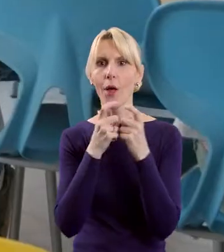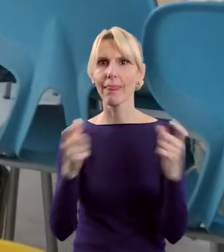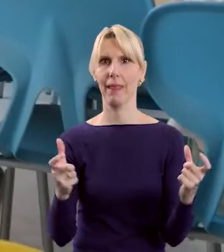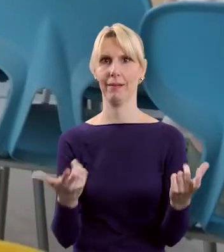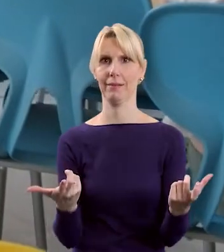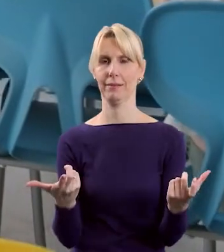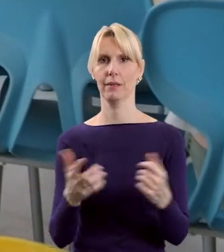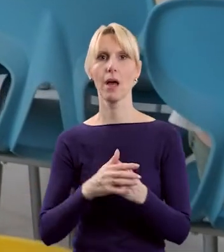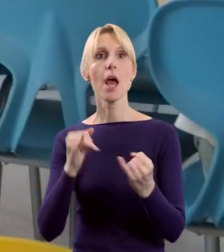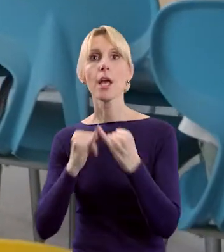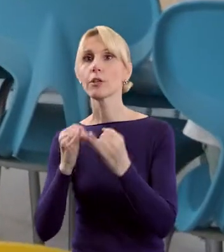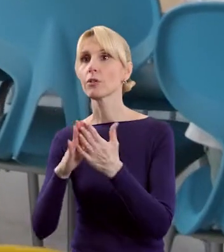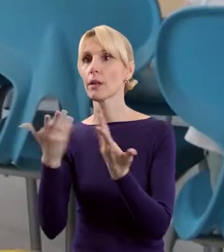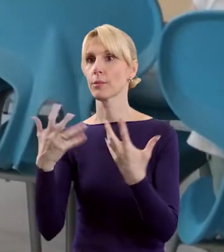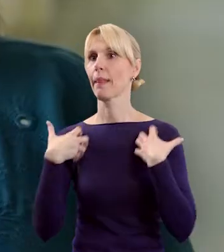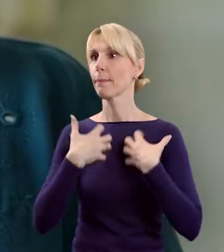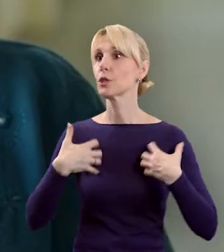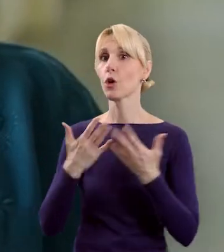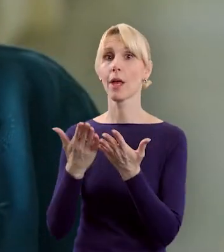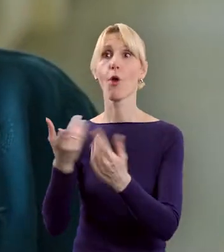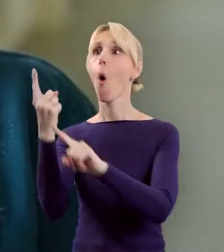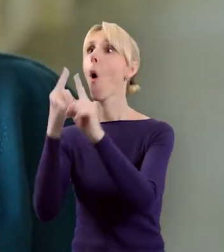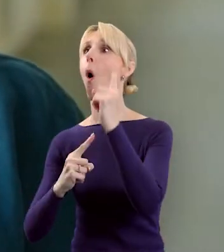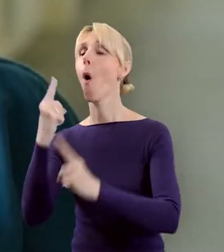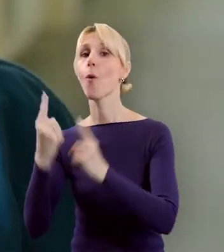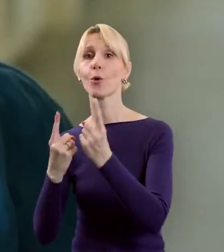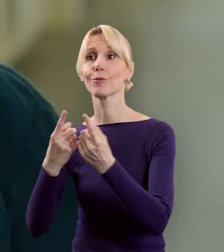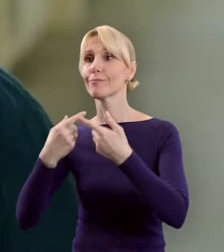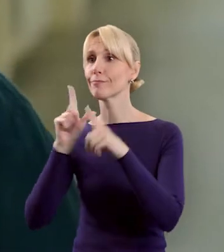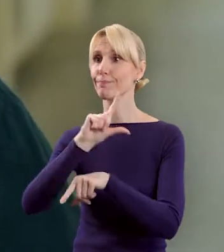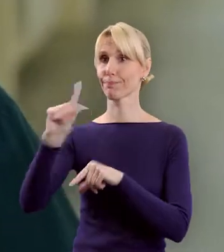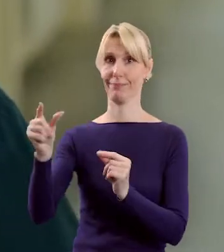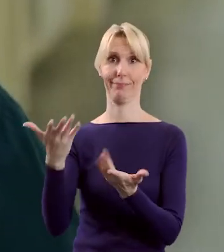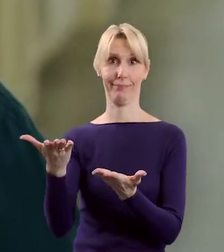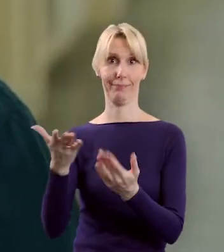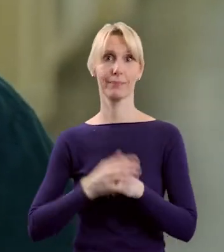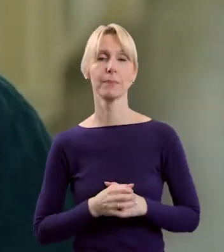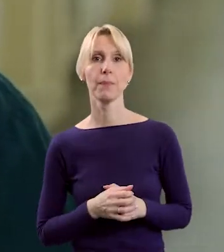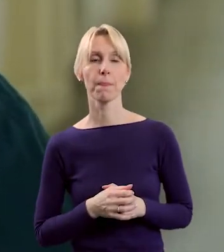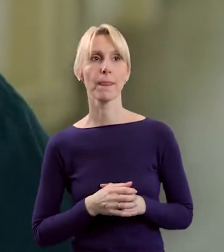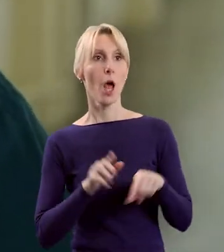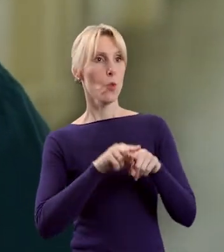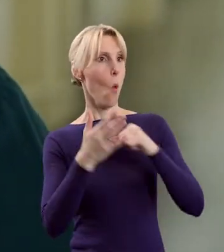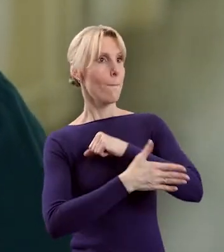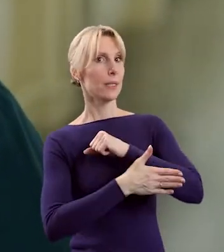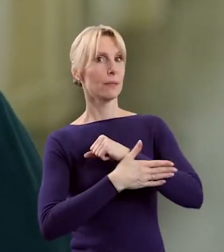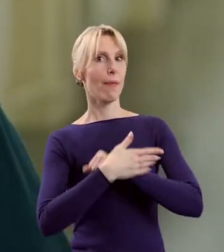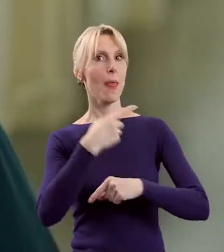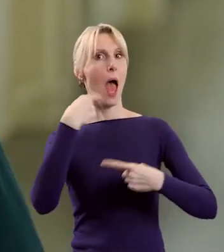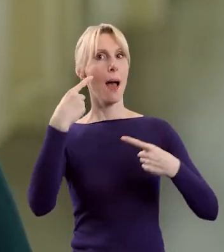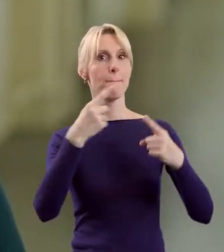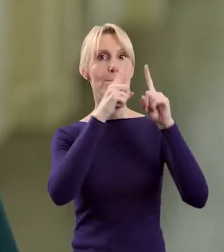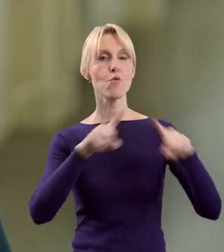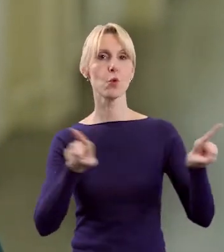z przyrodą, wychodzimy na dwór do ogrodu. Tutaj edukacja włączająca również bazuje na muzyce. I ta